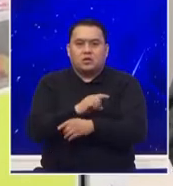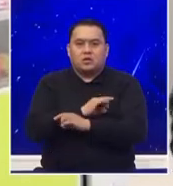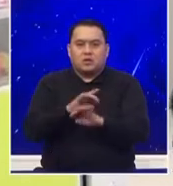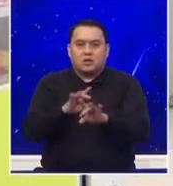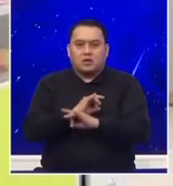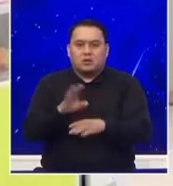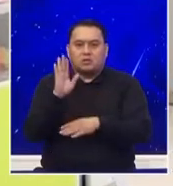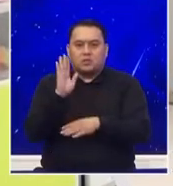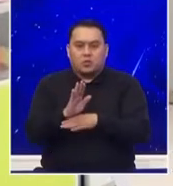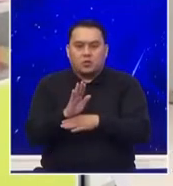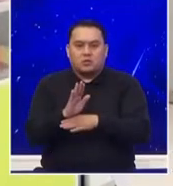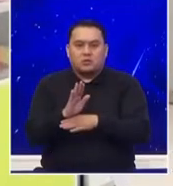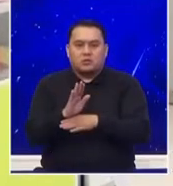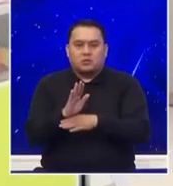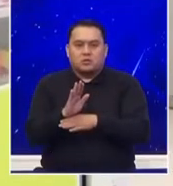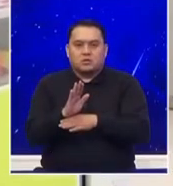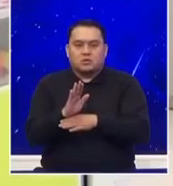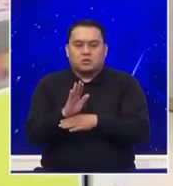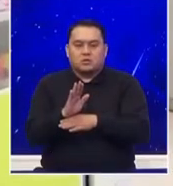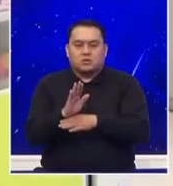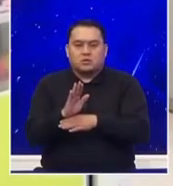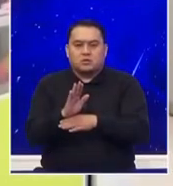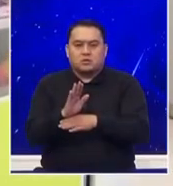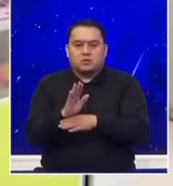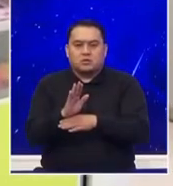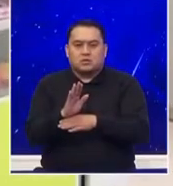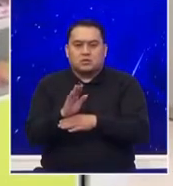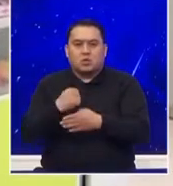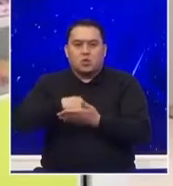Асимкуловичтен. Ол қаулы